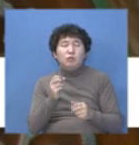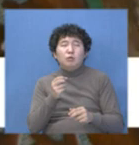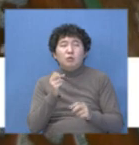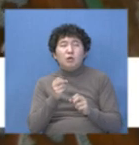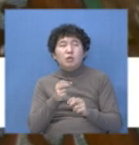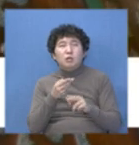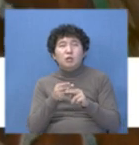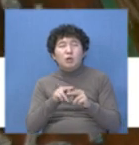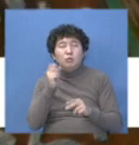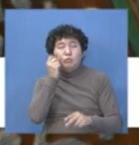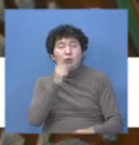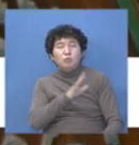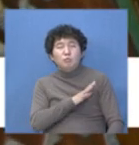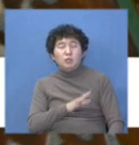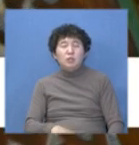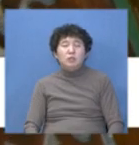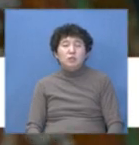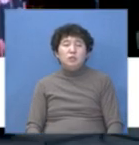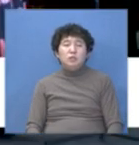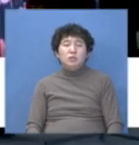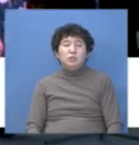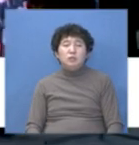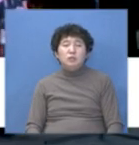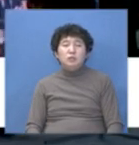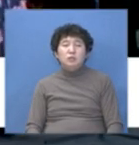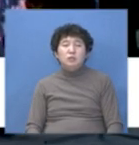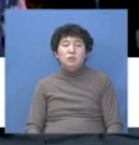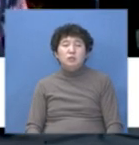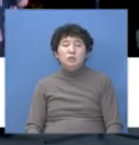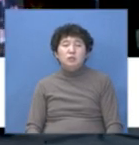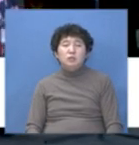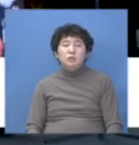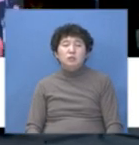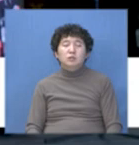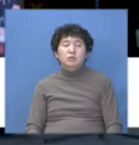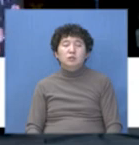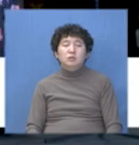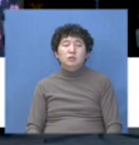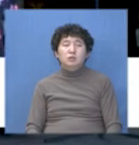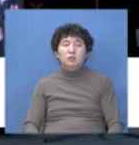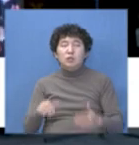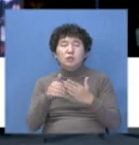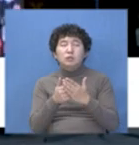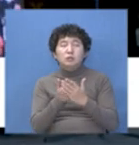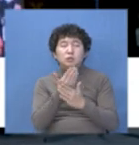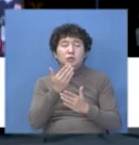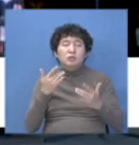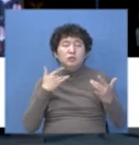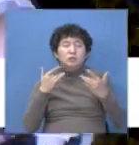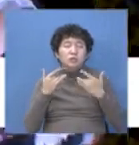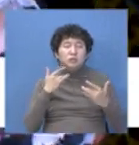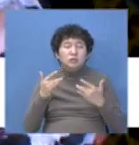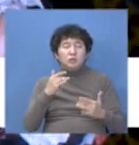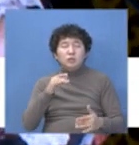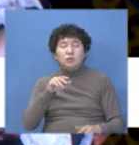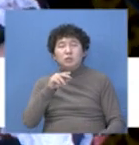Фестиваль қатысушылары орыс фольклорын дамытудағы ерекше туындыларын көрсетіп, өздерінің өнер қоржындарын керемет жаңашылдықтармен толықтырды.